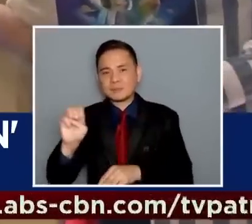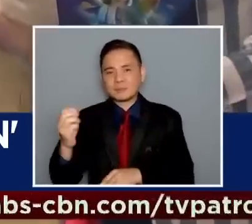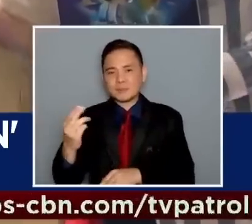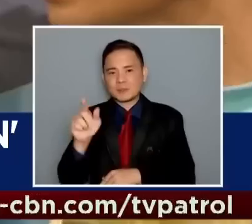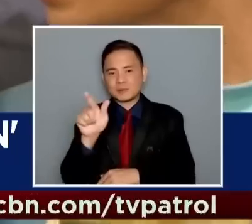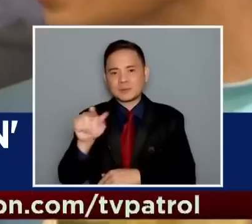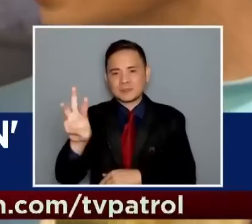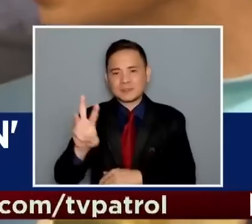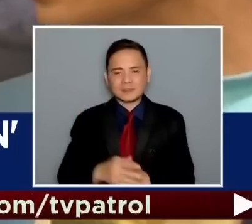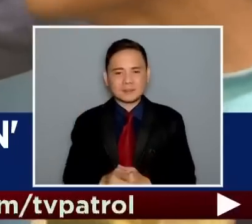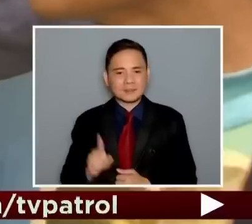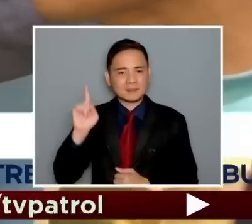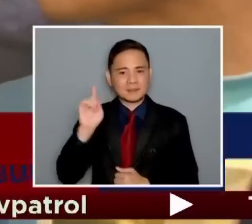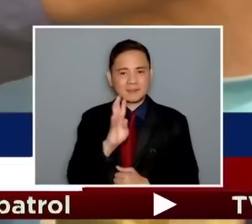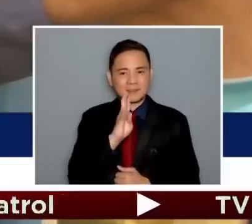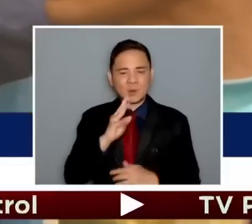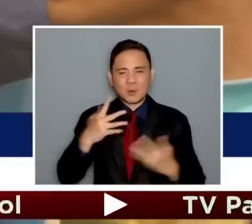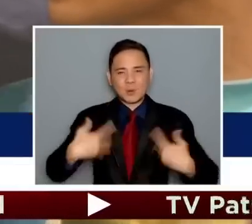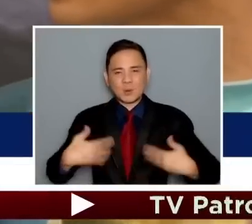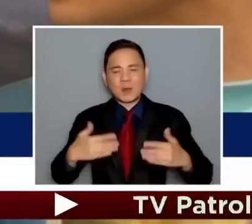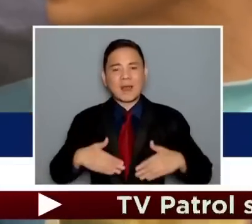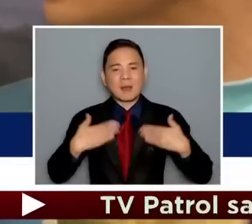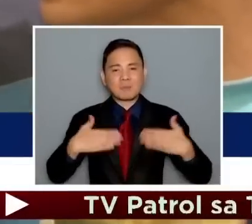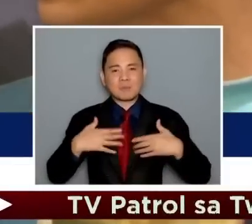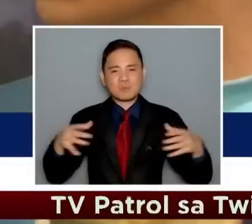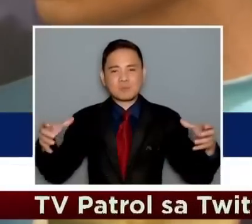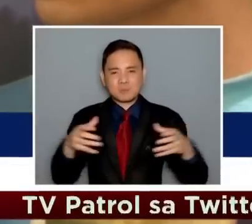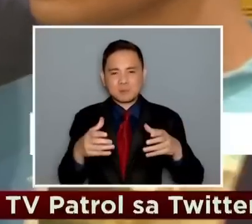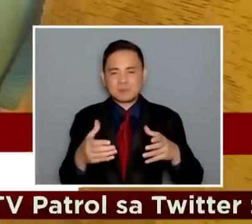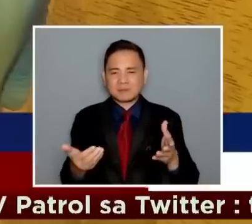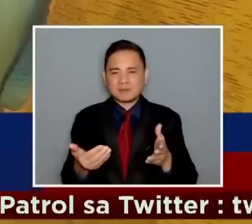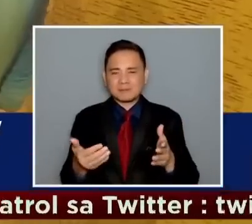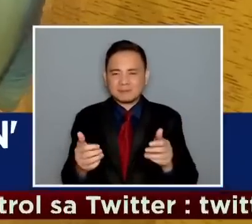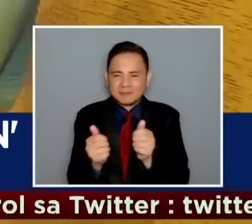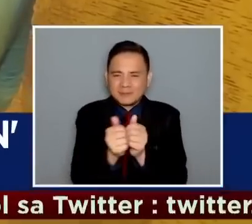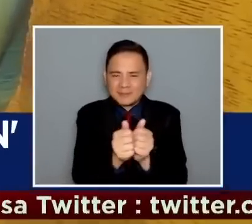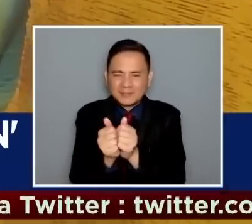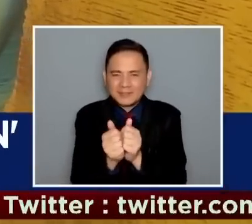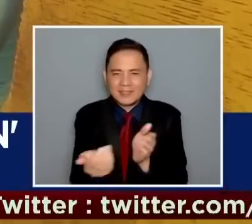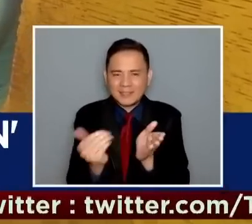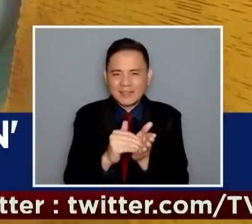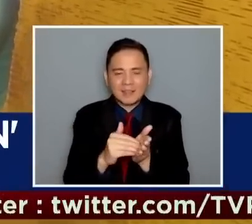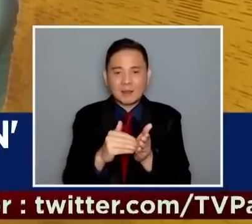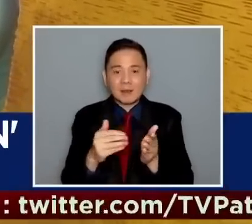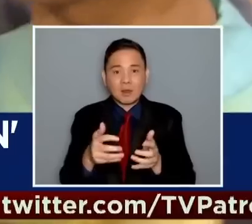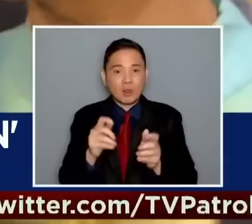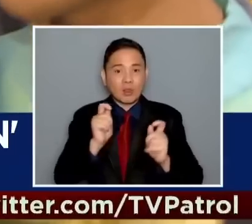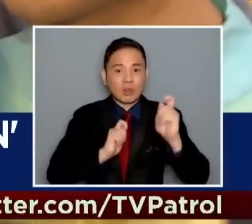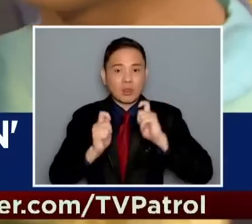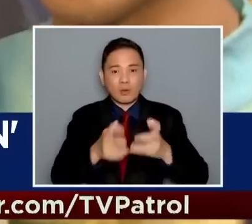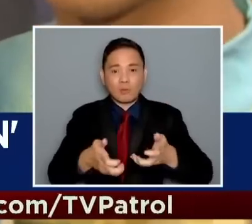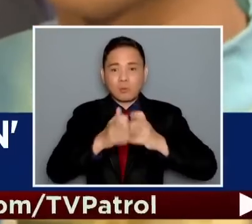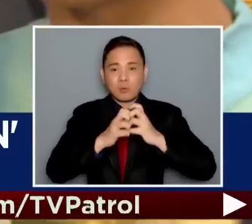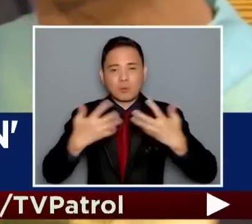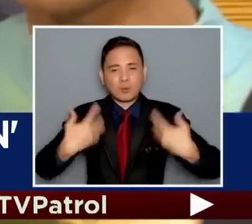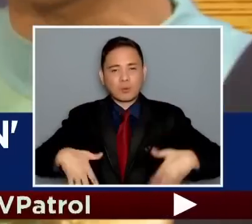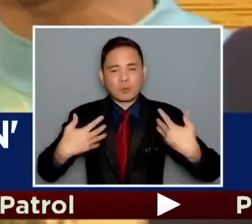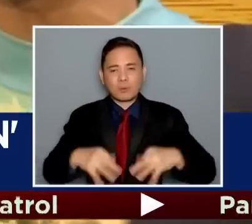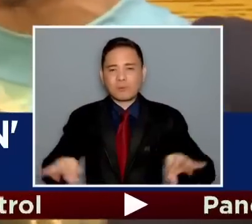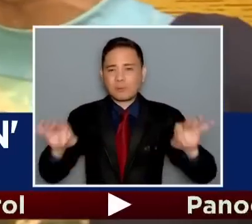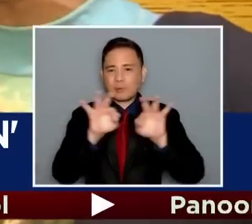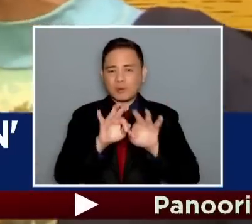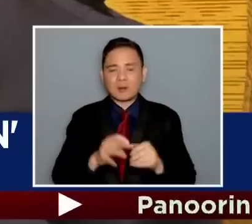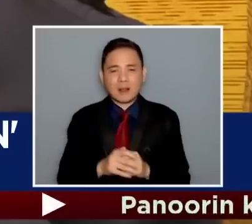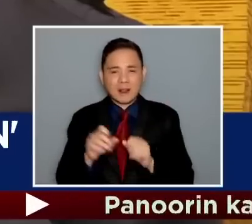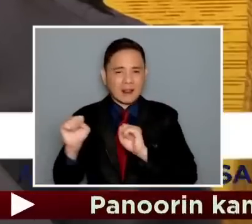one space to appreciate like the return of theater also in general. Teatro ang live shows, yes. And theater in huling general, huli yung